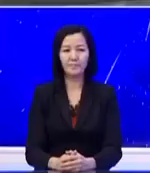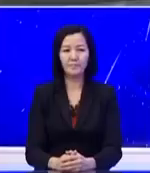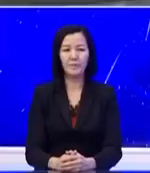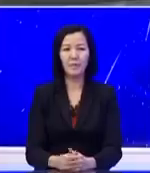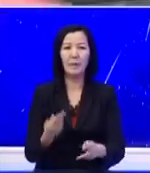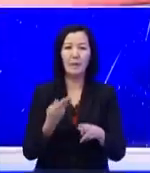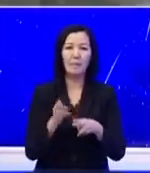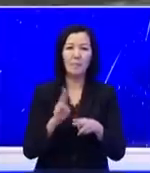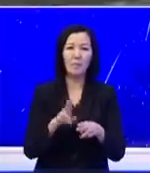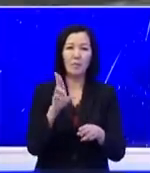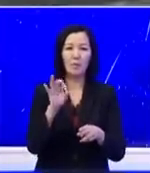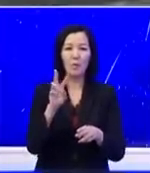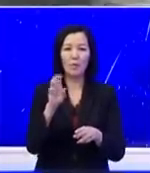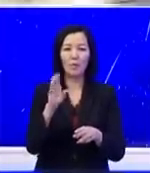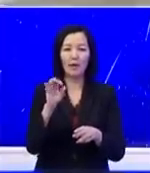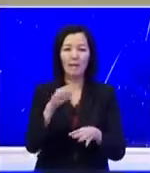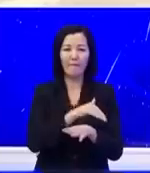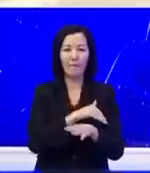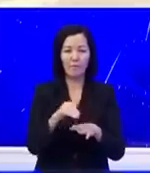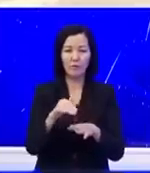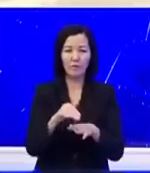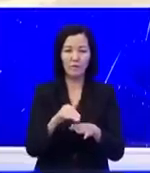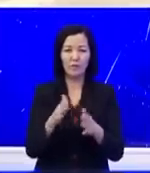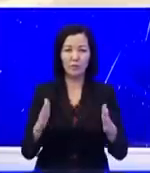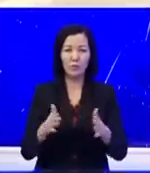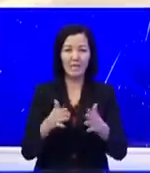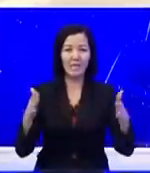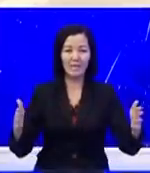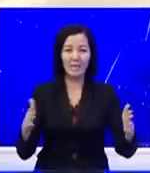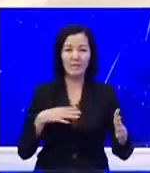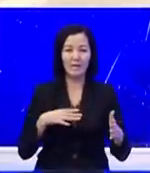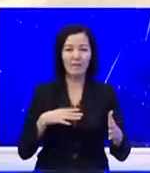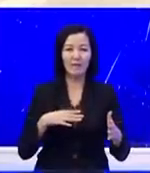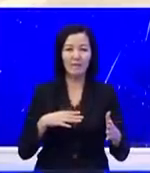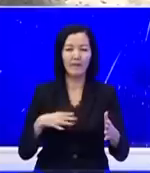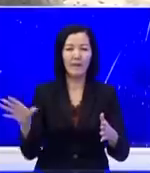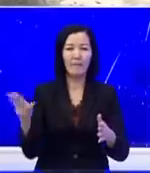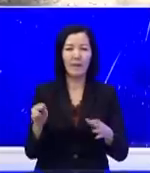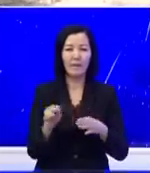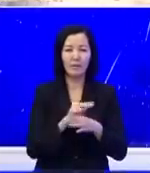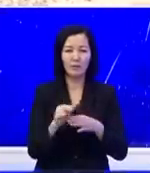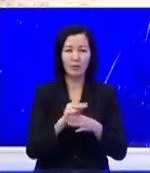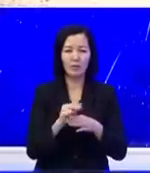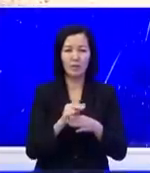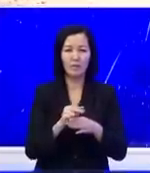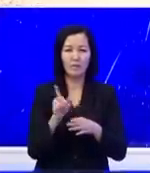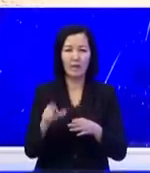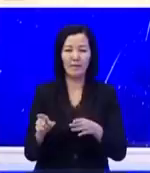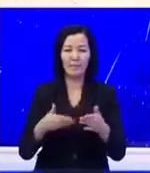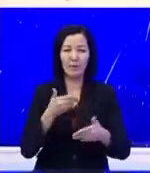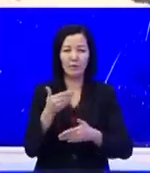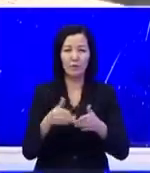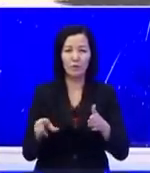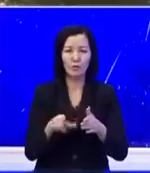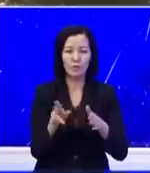Бұл Қонаев көшесі. Мұнда бордюр ауыстырылып, жол кеңейтіліп жатыр. Асфальттағы тесіктер тегістеліп, жаяу жүргіншілер жолы реттелуде. Жалпы